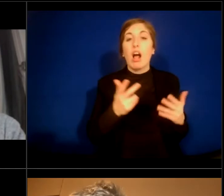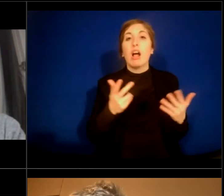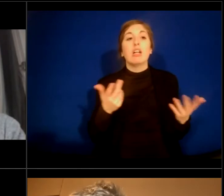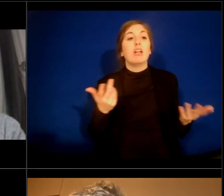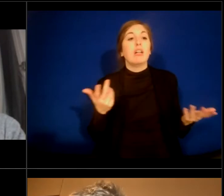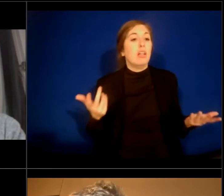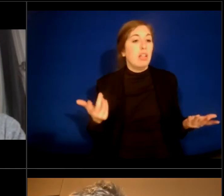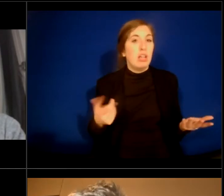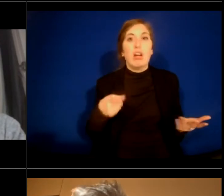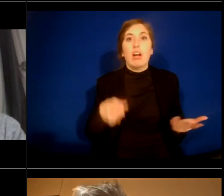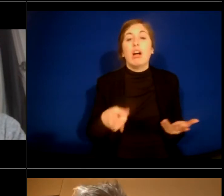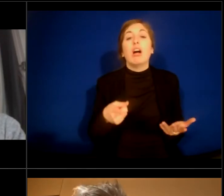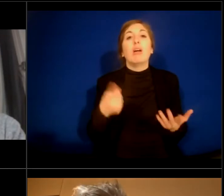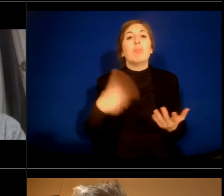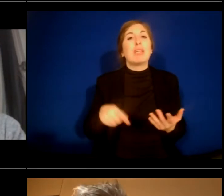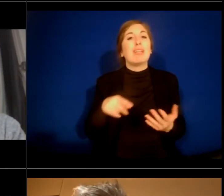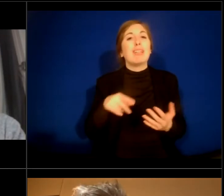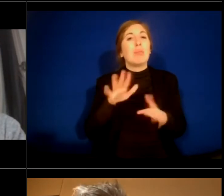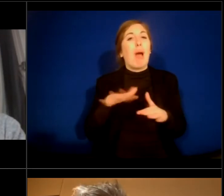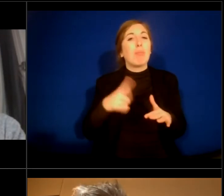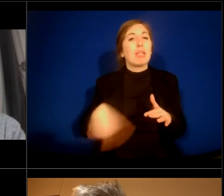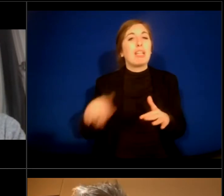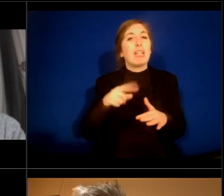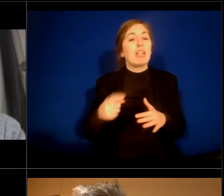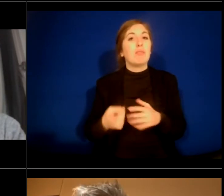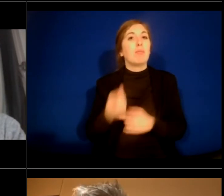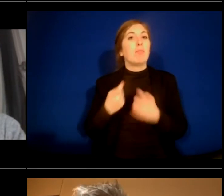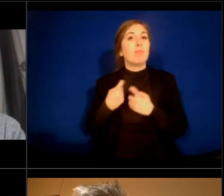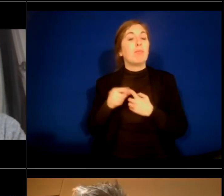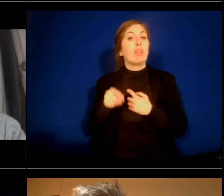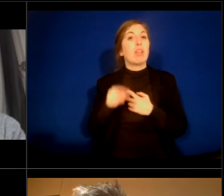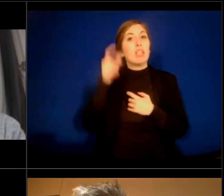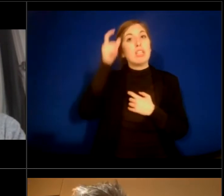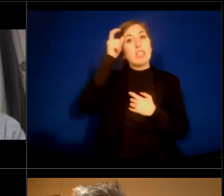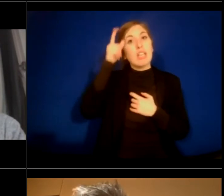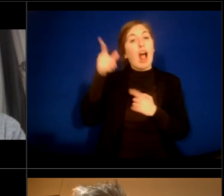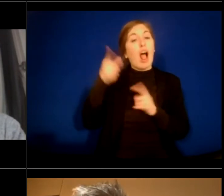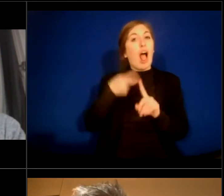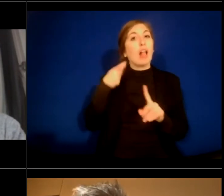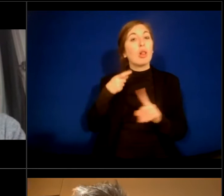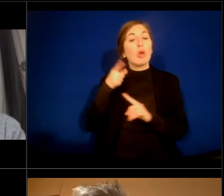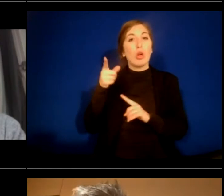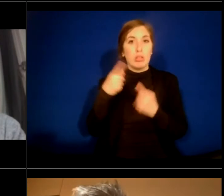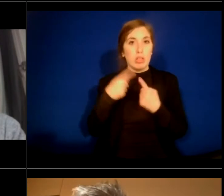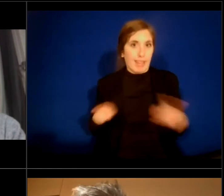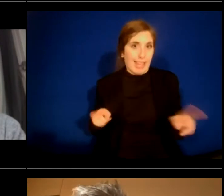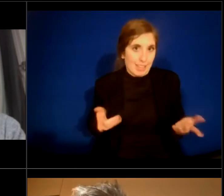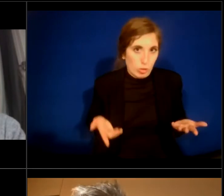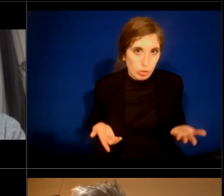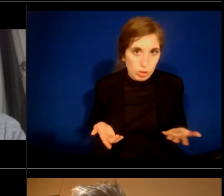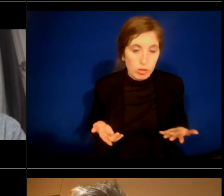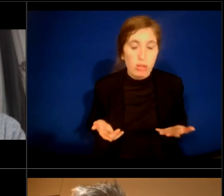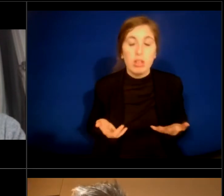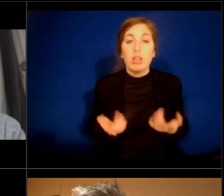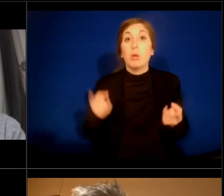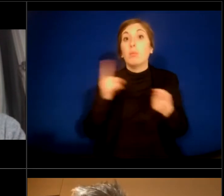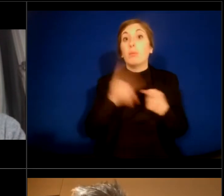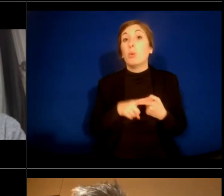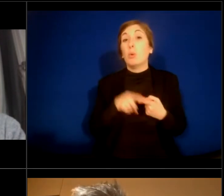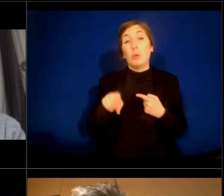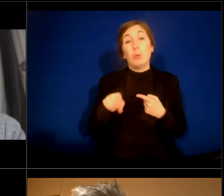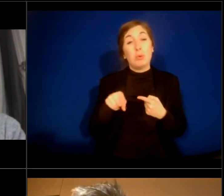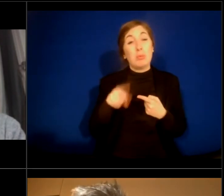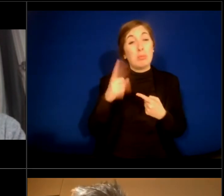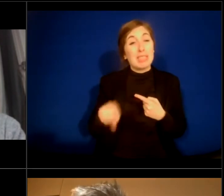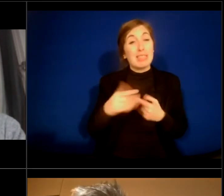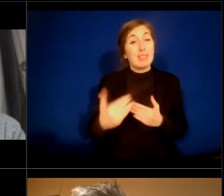vengono da un paese molto diverso e hanno alle spalle magari una